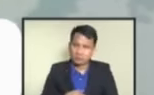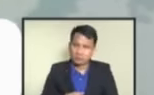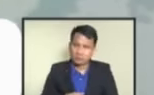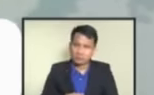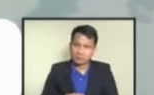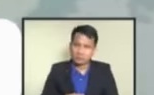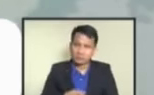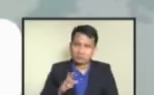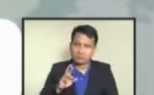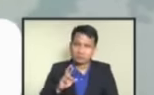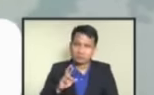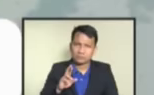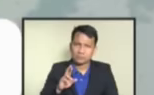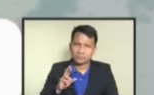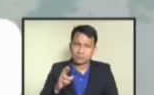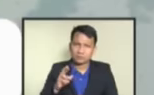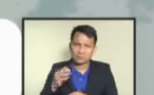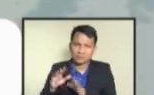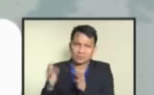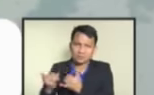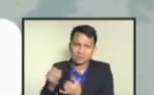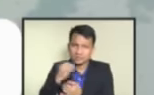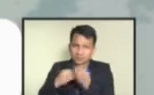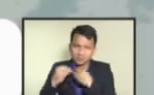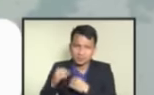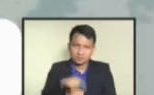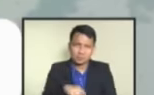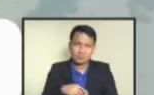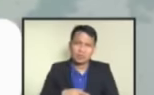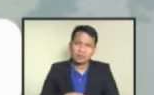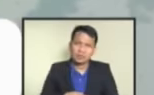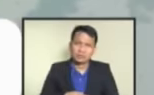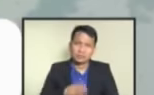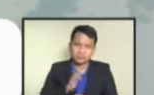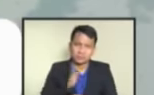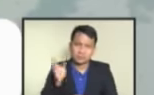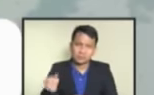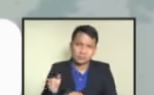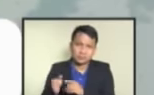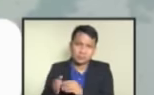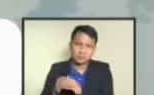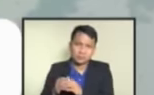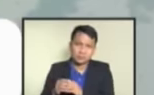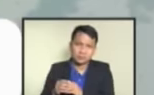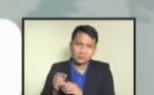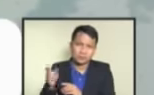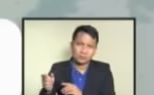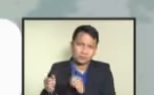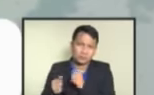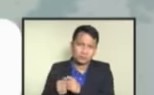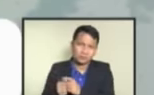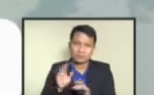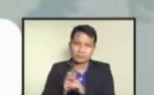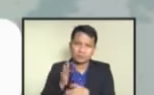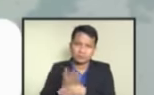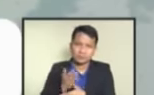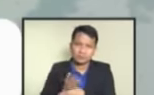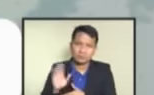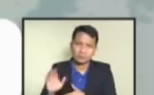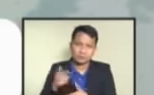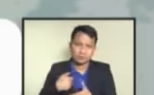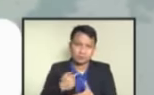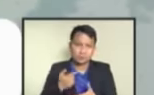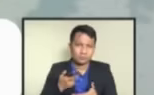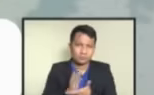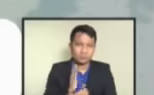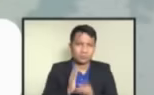food. Pero parang pinaalis na po siya doon, sir, kasi pumunta rin po ako doon. Pinuntahan mo rin? Pinuntahan ko rin. Iniskandal mo din doon? Hindi po ako nag-iskandalo, sir. Karapatan mo,